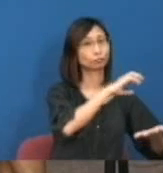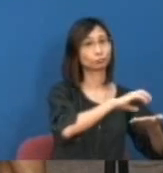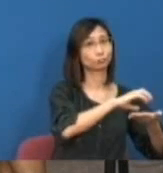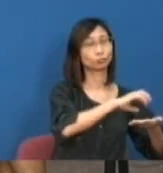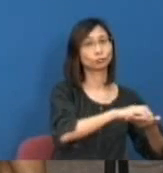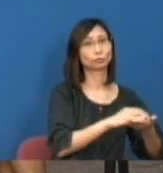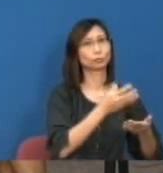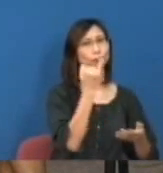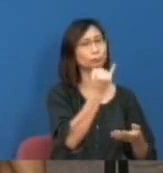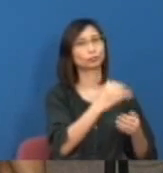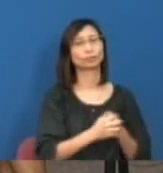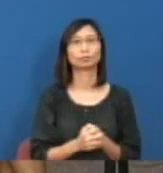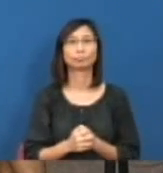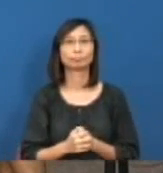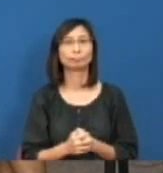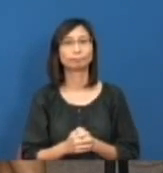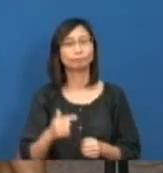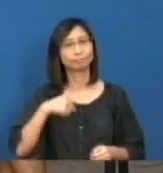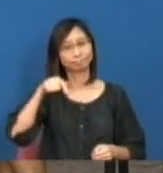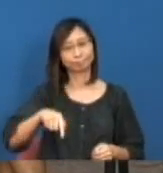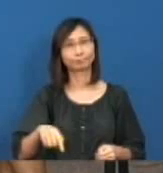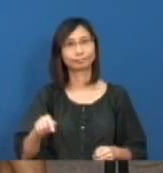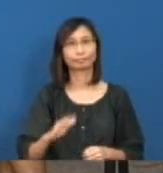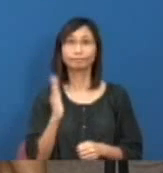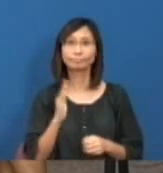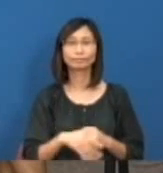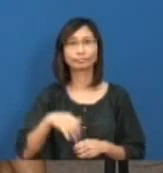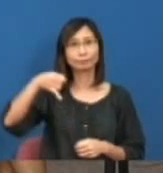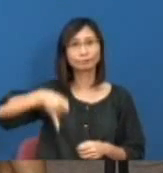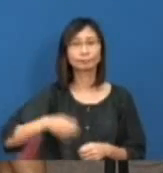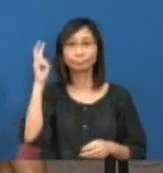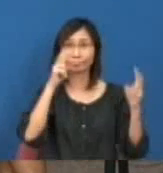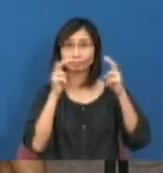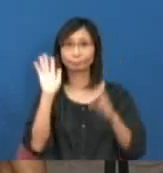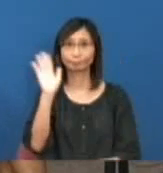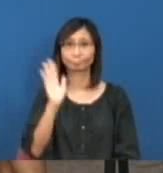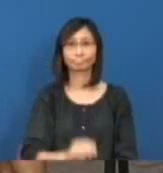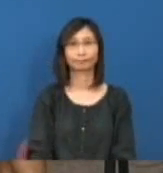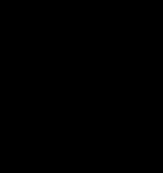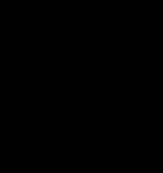書嚟講， 好啦，咁啊節目時間到依一度，我哋下次再見，拜拜。